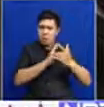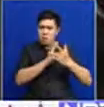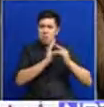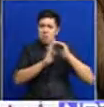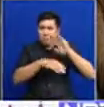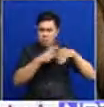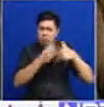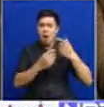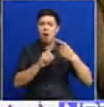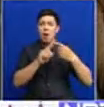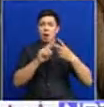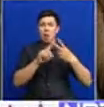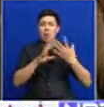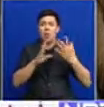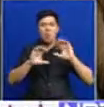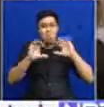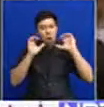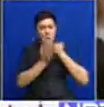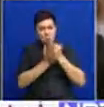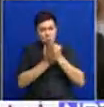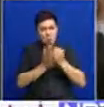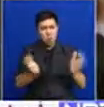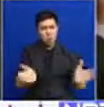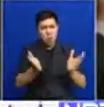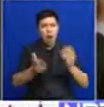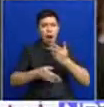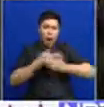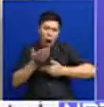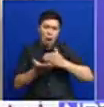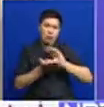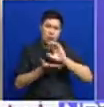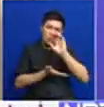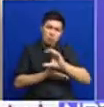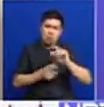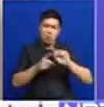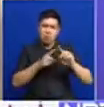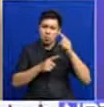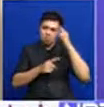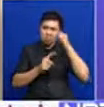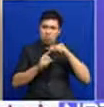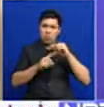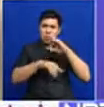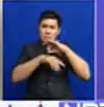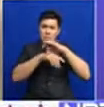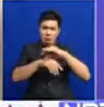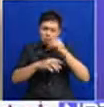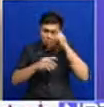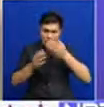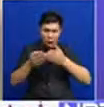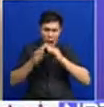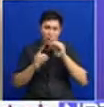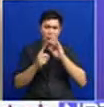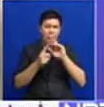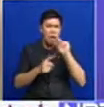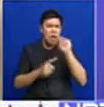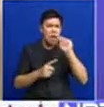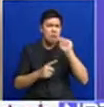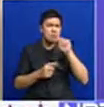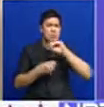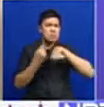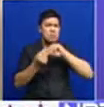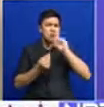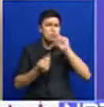ผลิตส่วนภาครัฐจะต้องช่วยส่งเสริมการค้าการลงทุนด้วยการจัดตั้งเขตเศรษฐกิจพิเศษชายแดนนอกจ